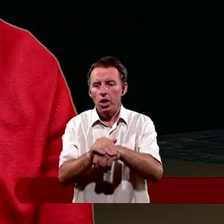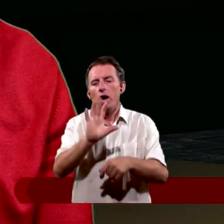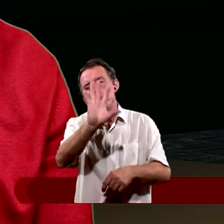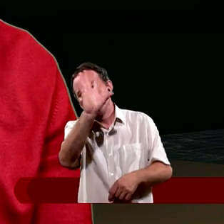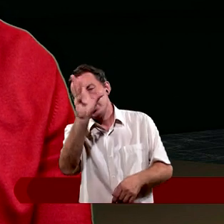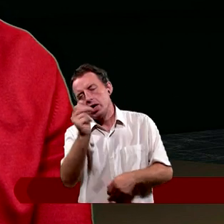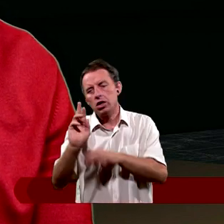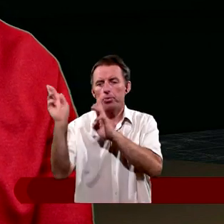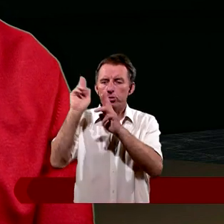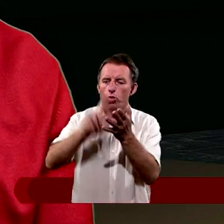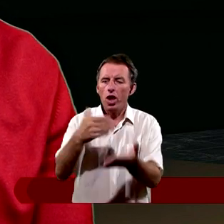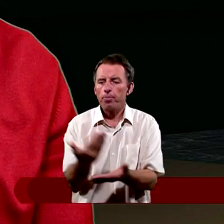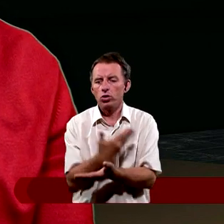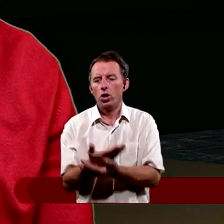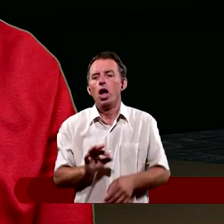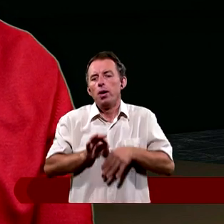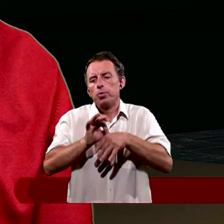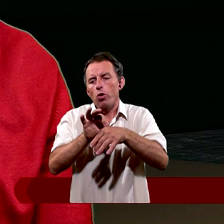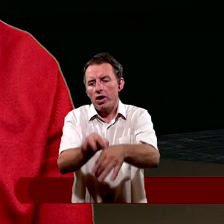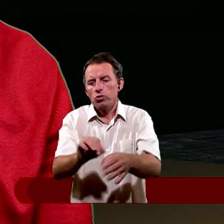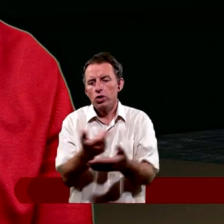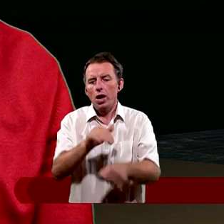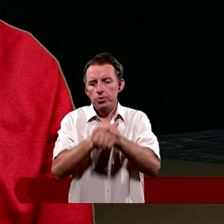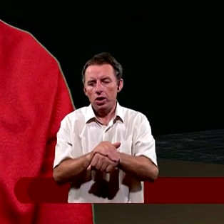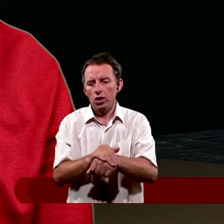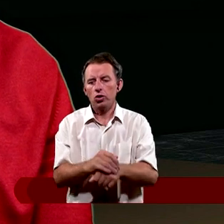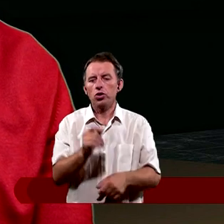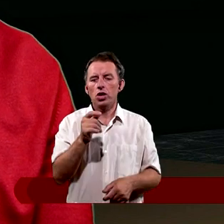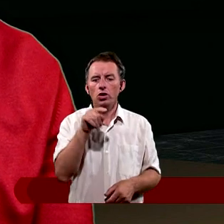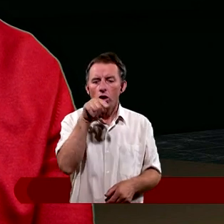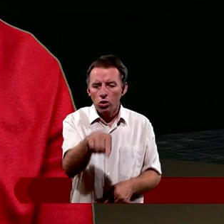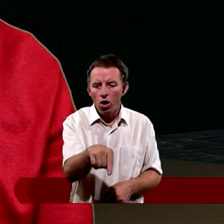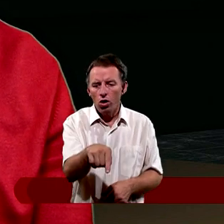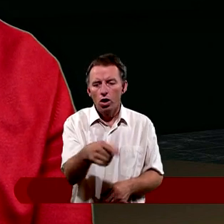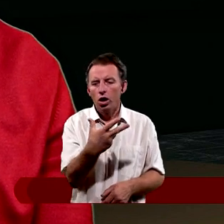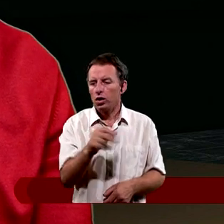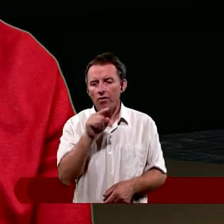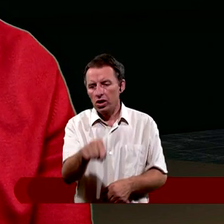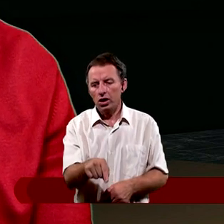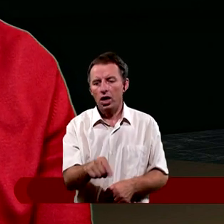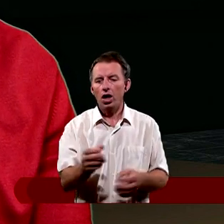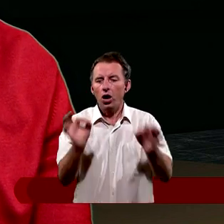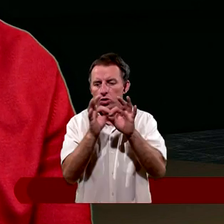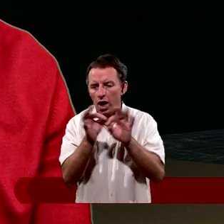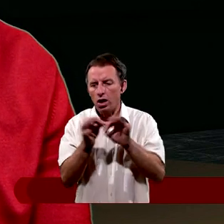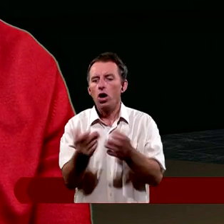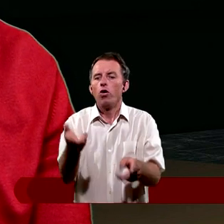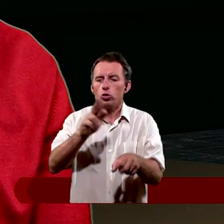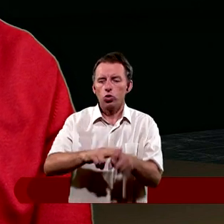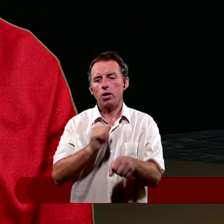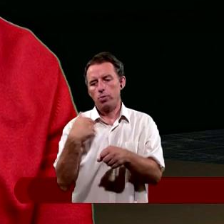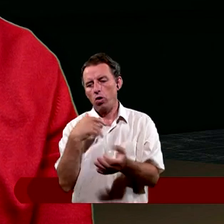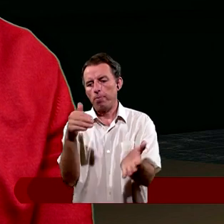tak pięknie brzmiał na początku. Wprowadził nieprzyjaźń i to nie w tych relacjach, w których